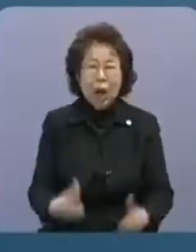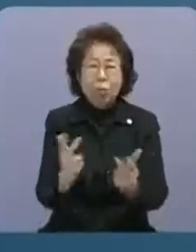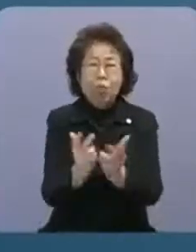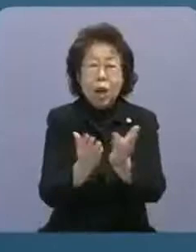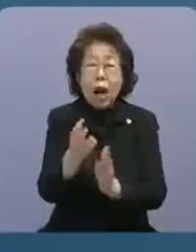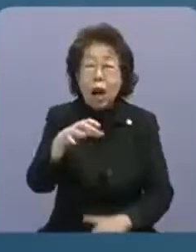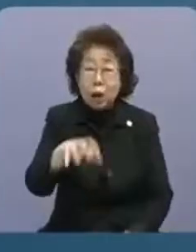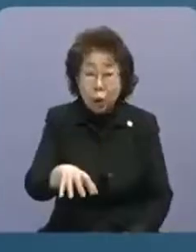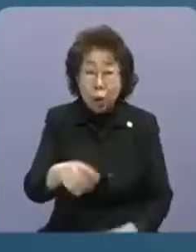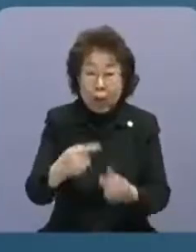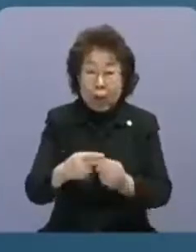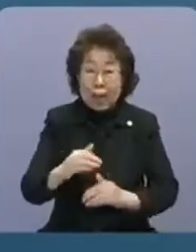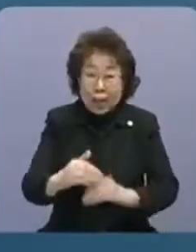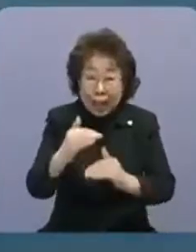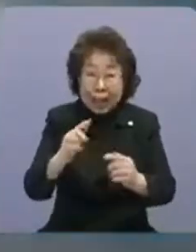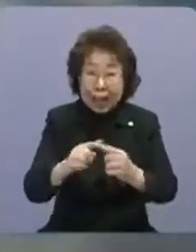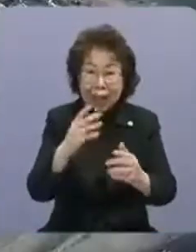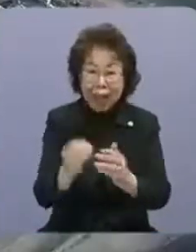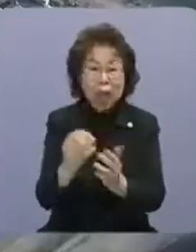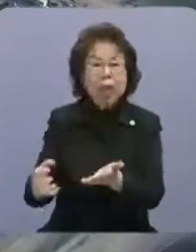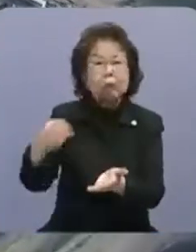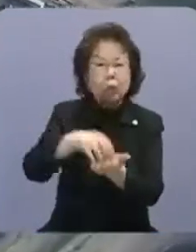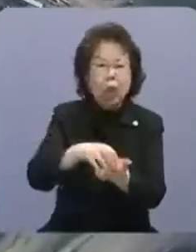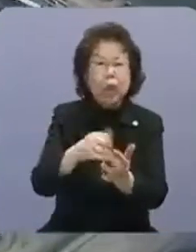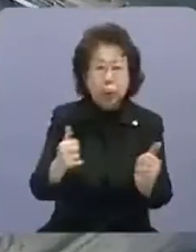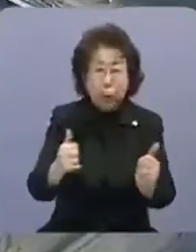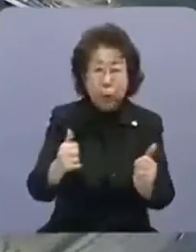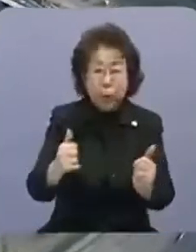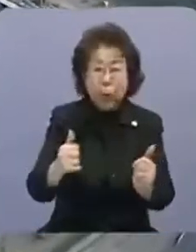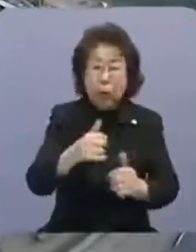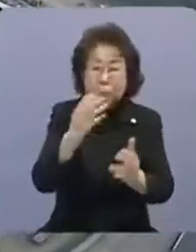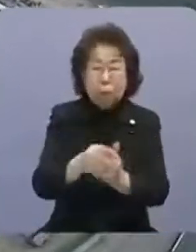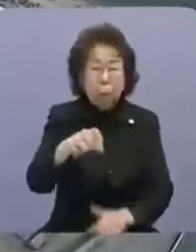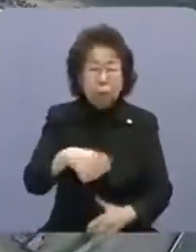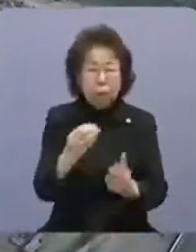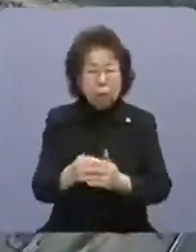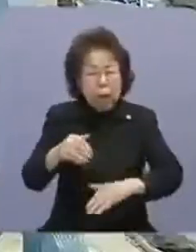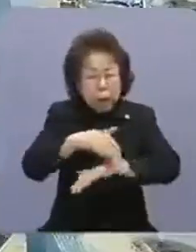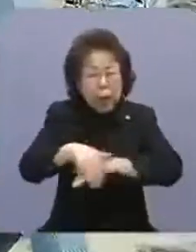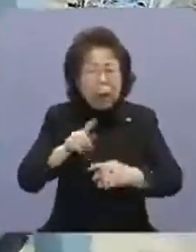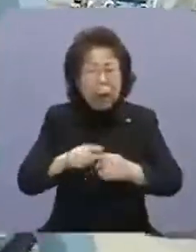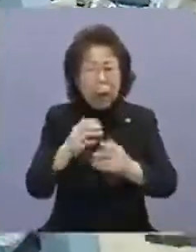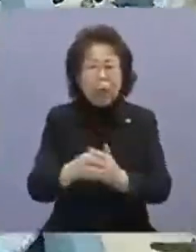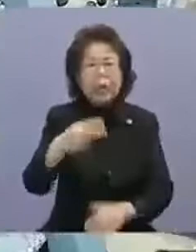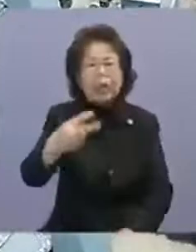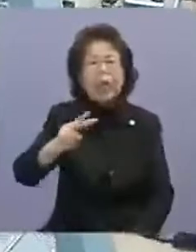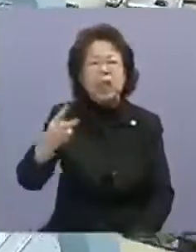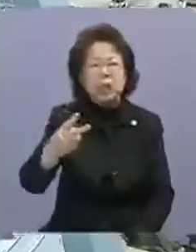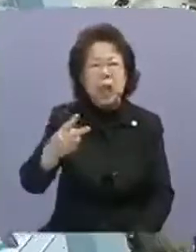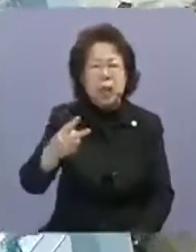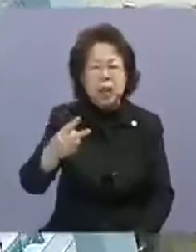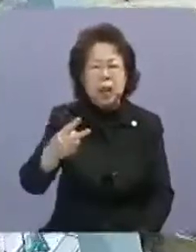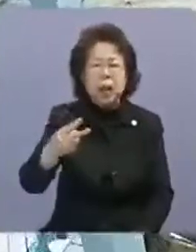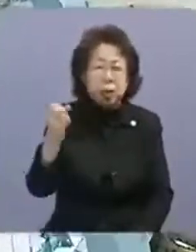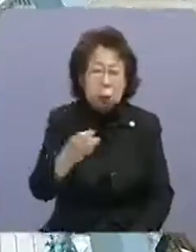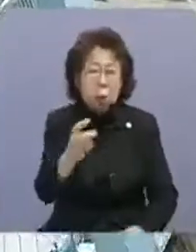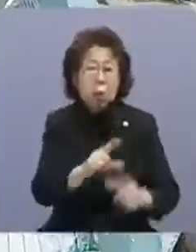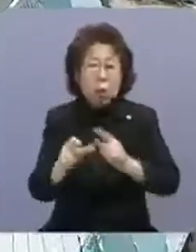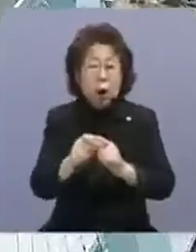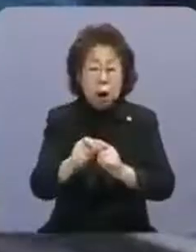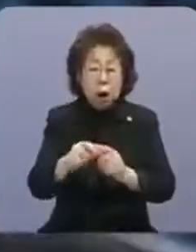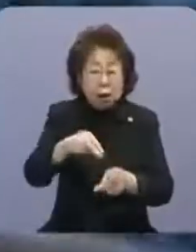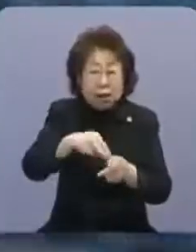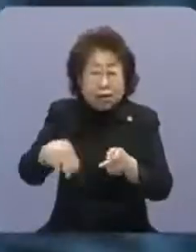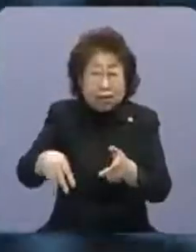1단계 상업 업무 지역의 입주하는 생활형 숙박시설은 현재 계획된 것만 2200여 실 여기에 복합환승센터